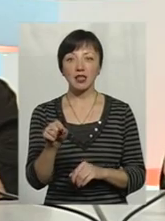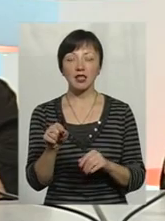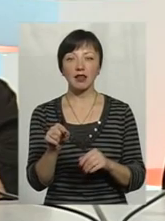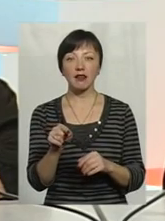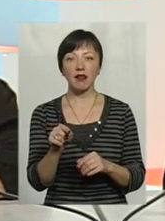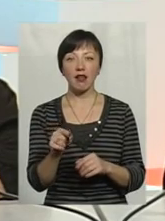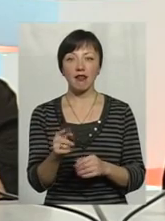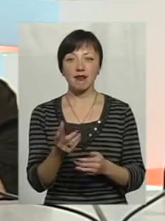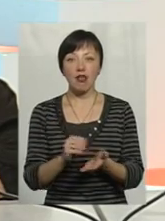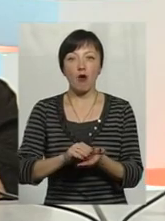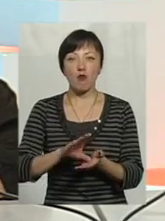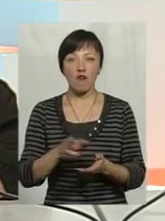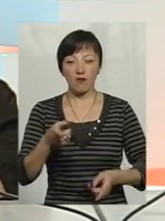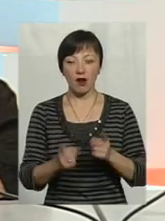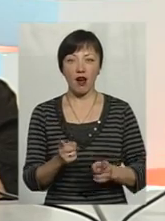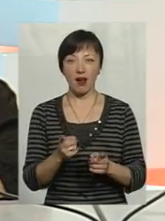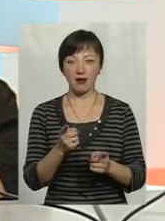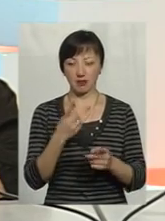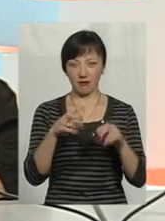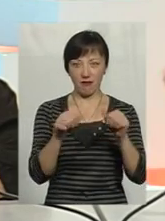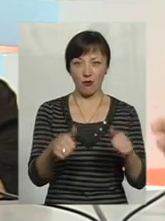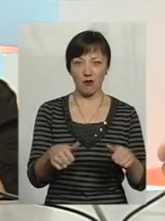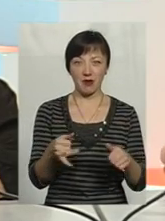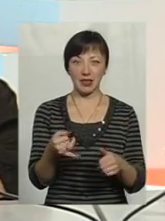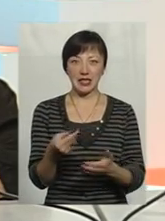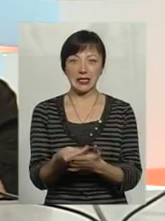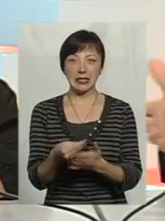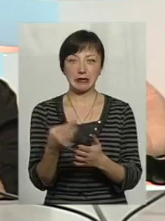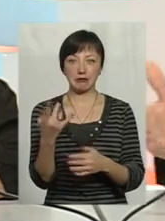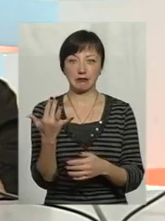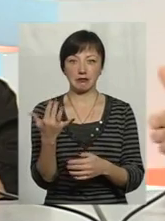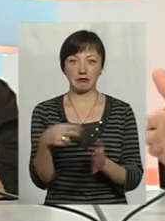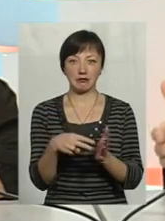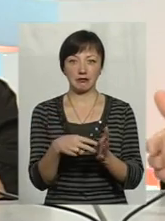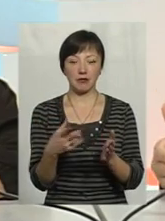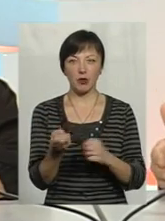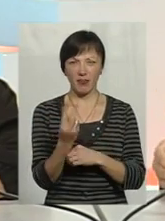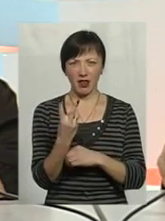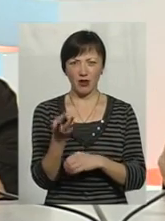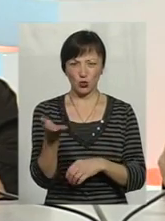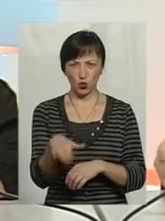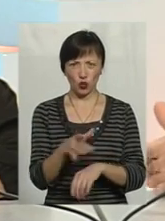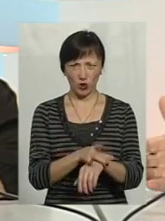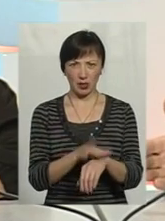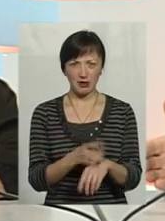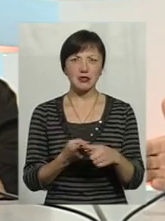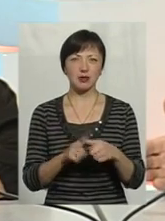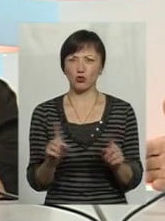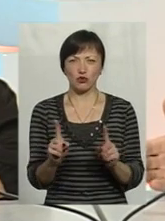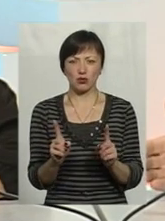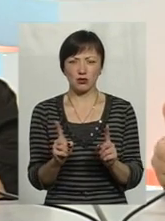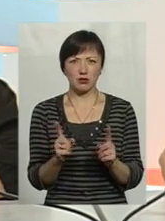що ти набуваєш в реально виражених формах і ціні. І ми коли бачимо по 12 годинників, це